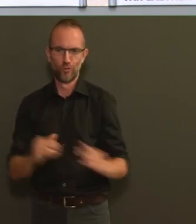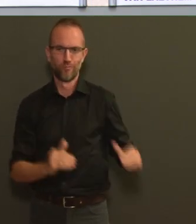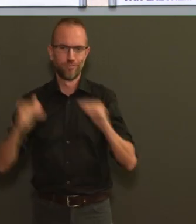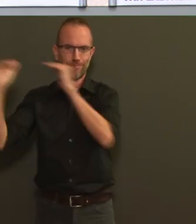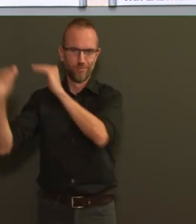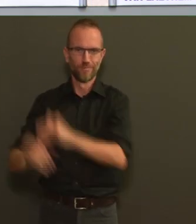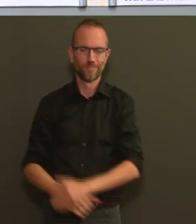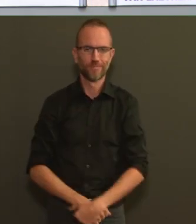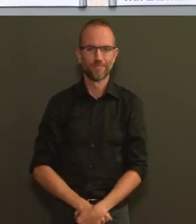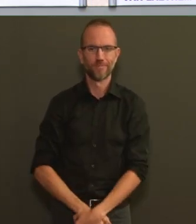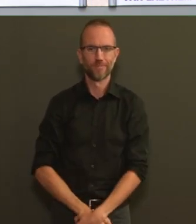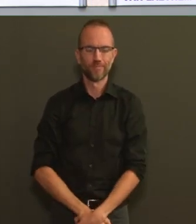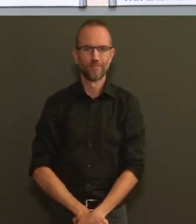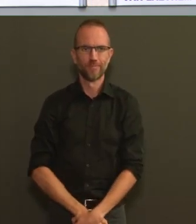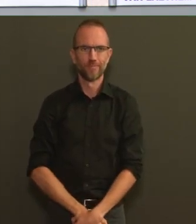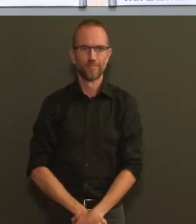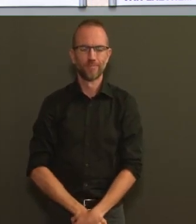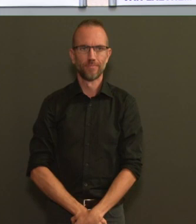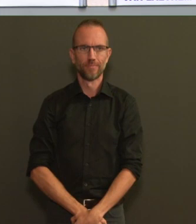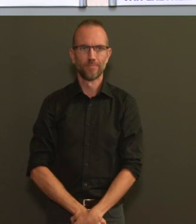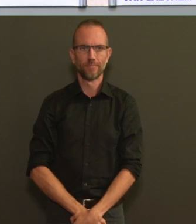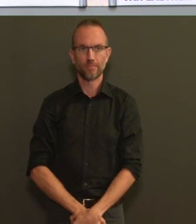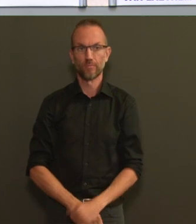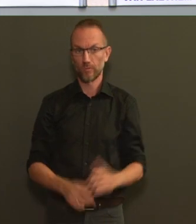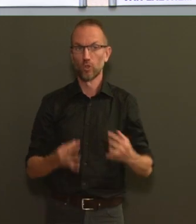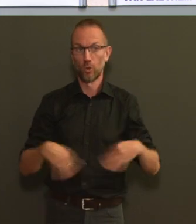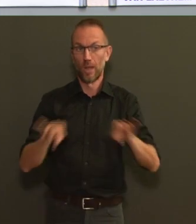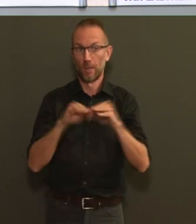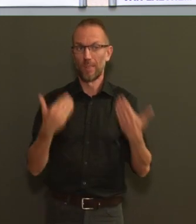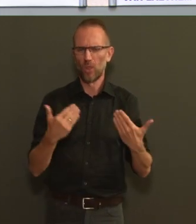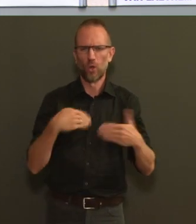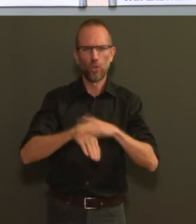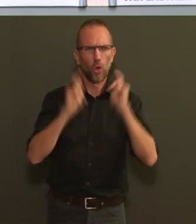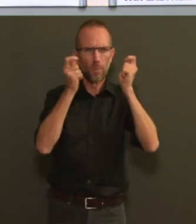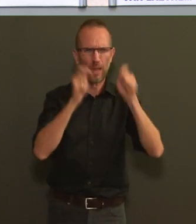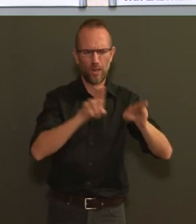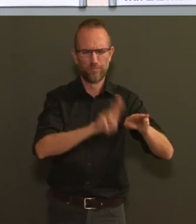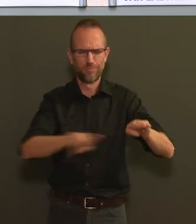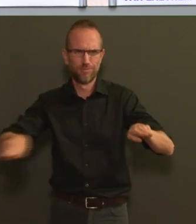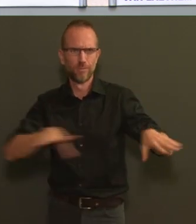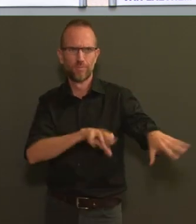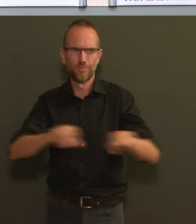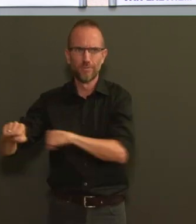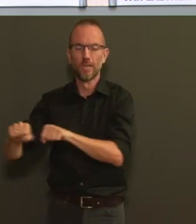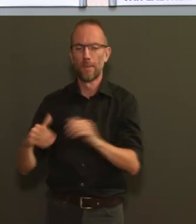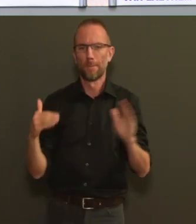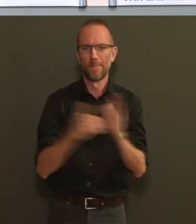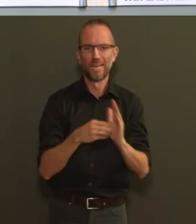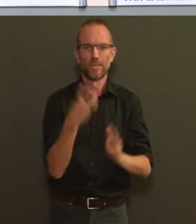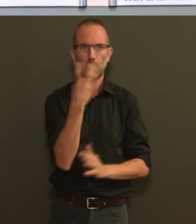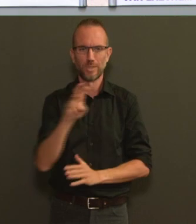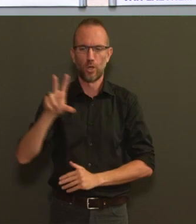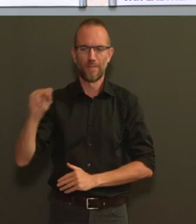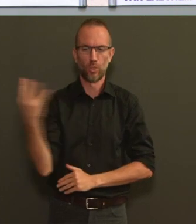cas. Au total, dans les hôpitaux, il y a actuellement 1329 patients Covid,